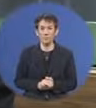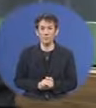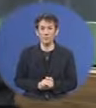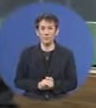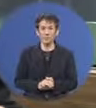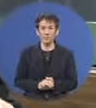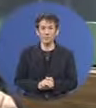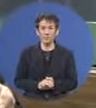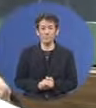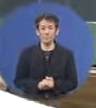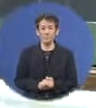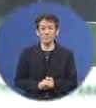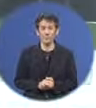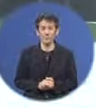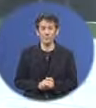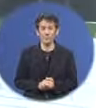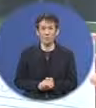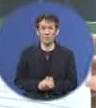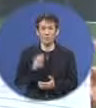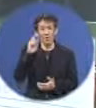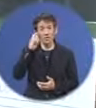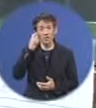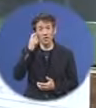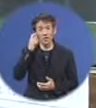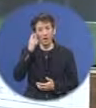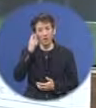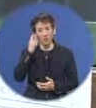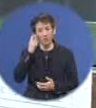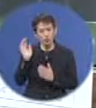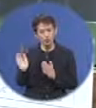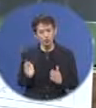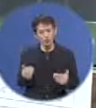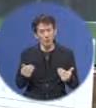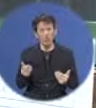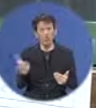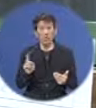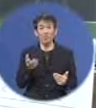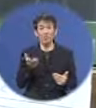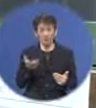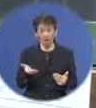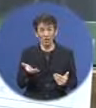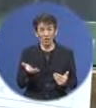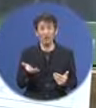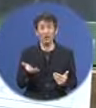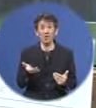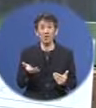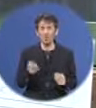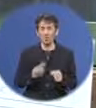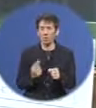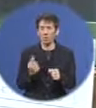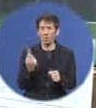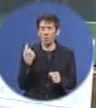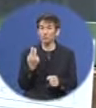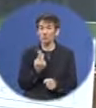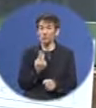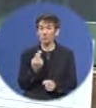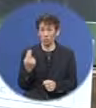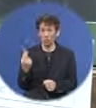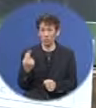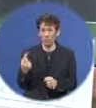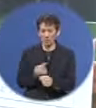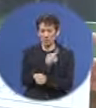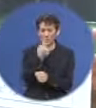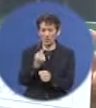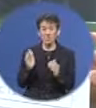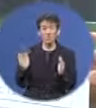い、 どういうことを考えておいたらいいかということを、昨年度、はい、1年